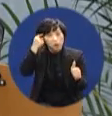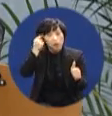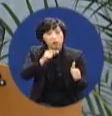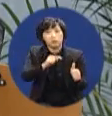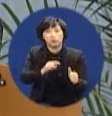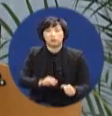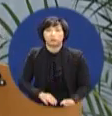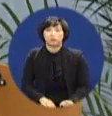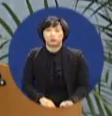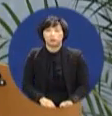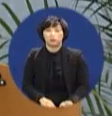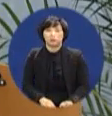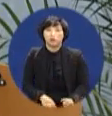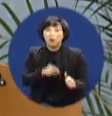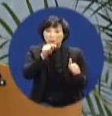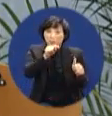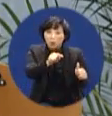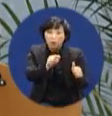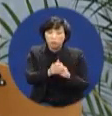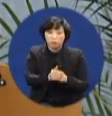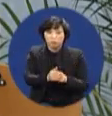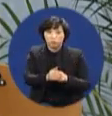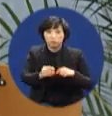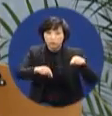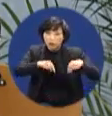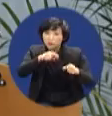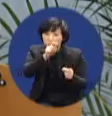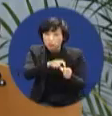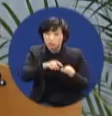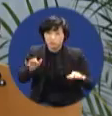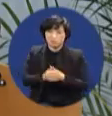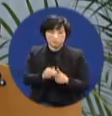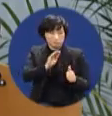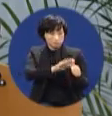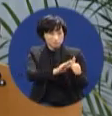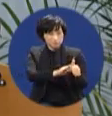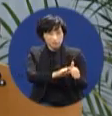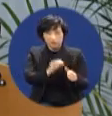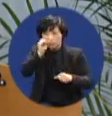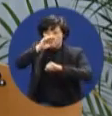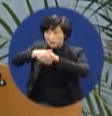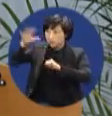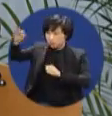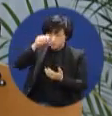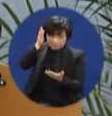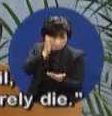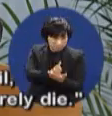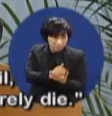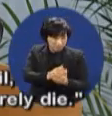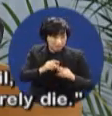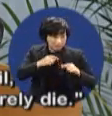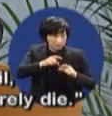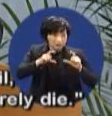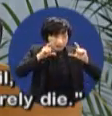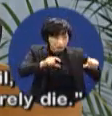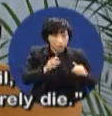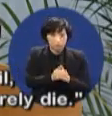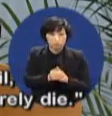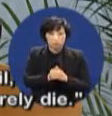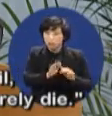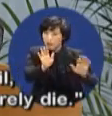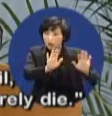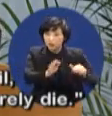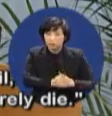이건 어떤 명령적으로 다스리기 위해서 야! 선악과 먹지 마! 먹으면 죽어! 이것이